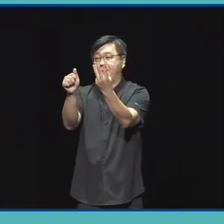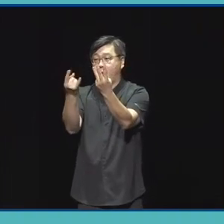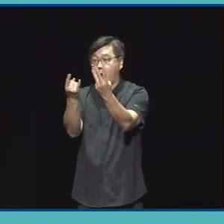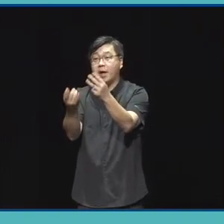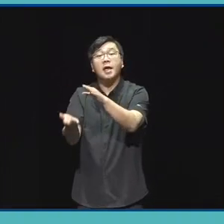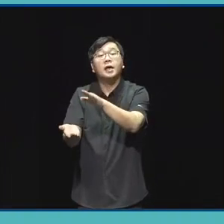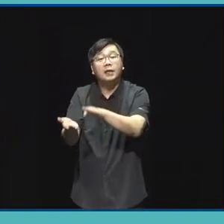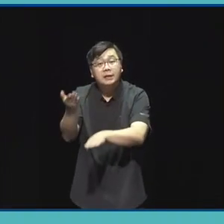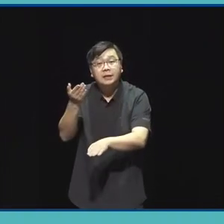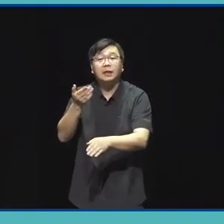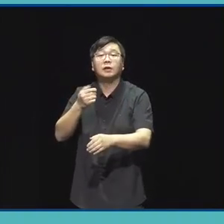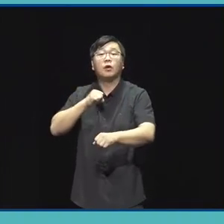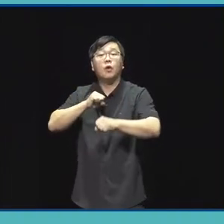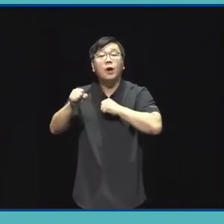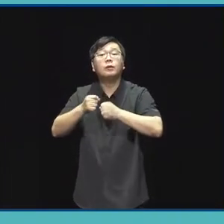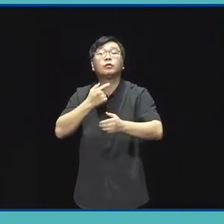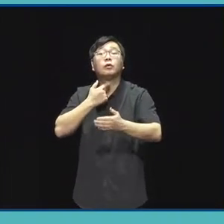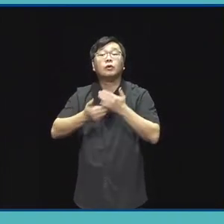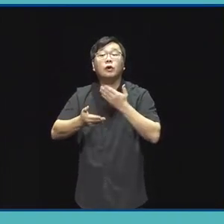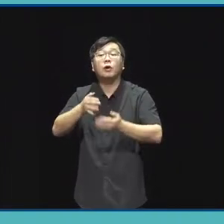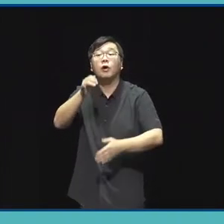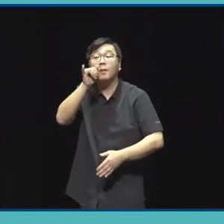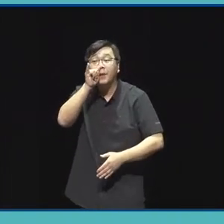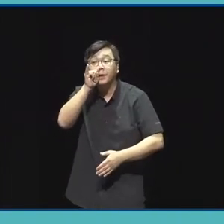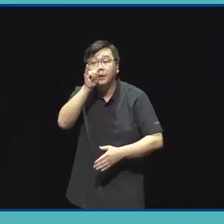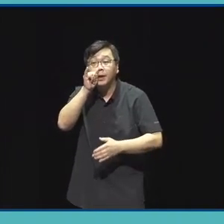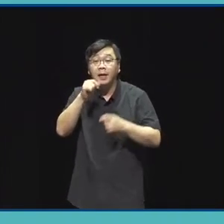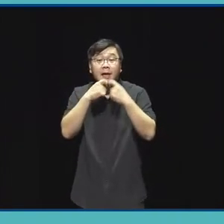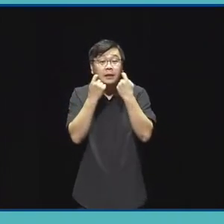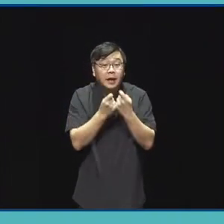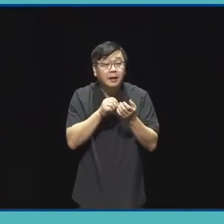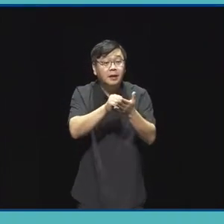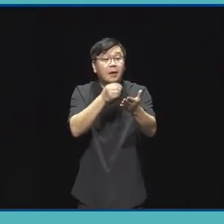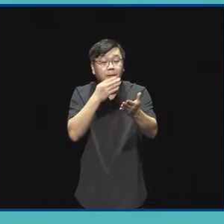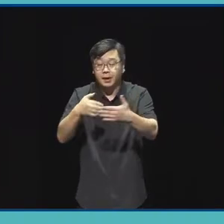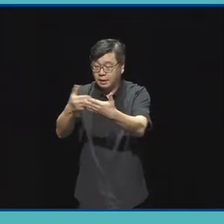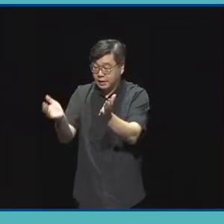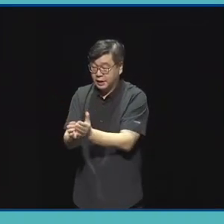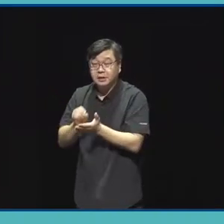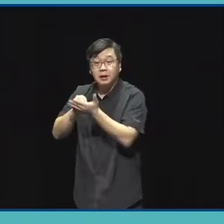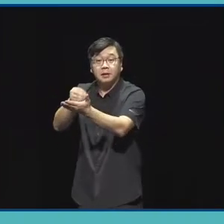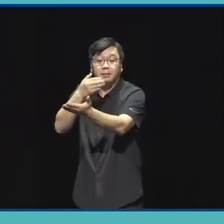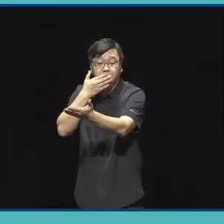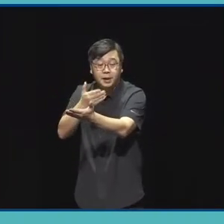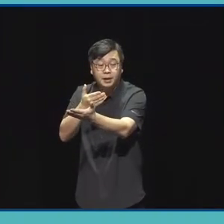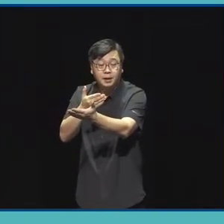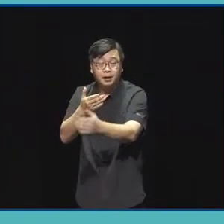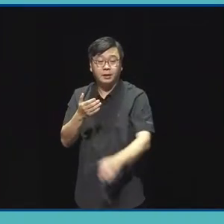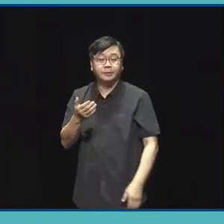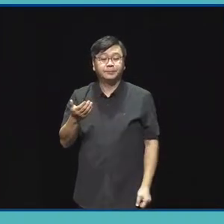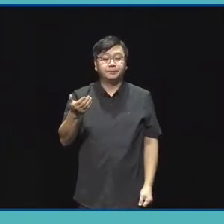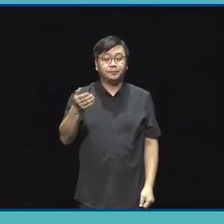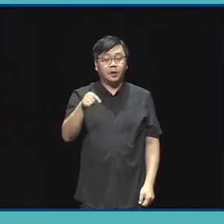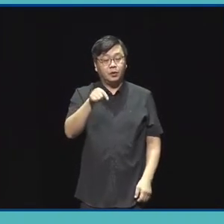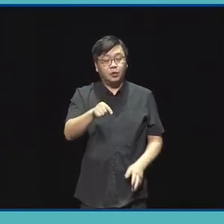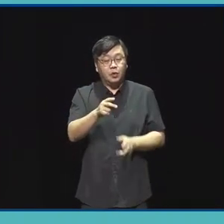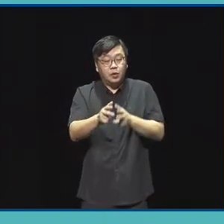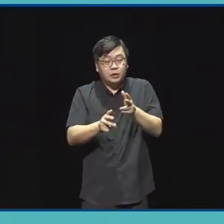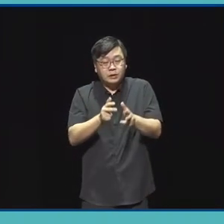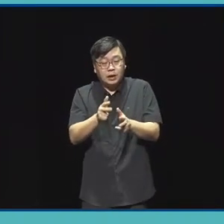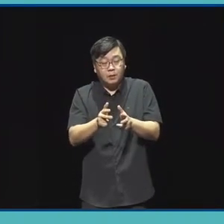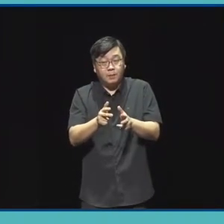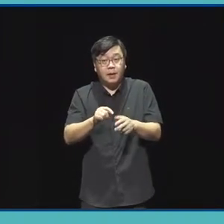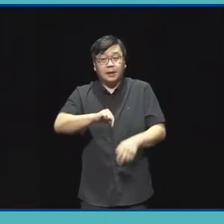관련된 실적이 있는 개인이나 팀이나 단체가 신청할 수 있고 단 이사 역시